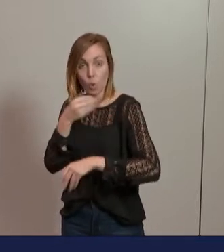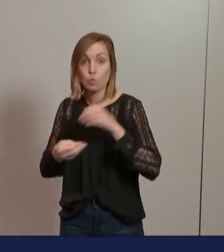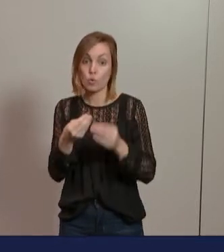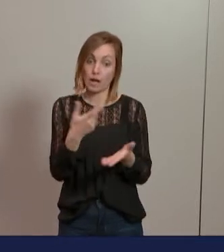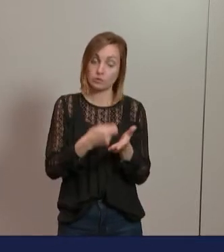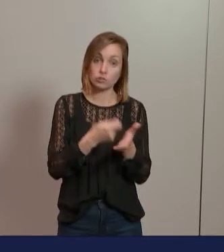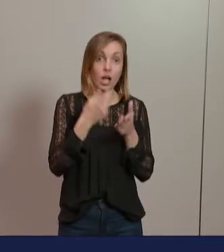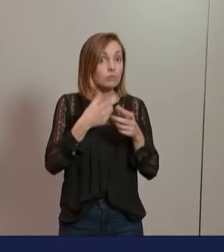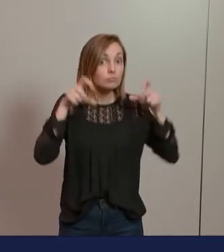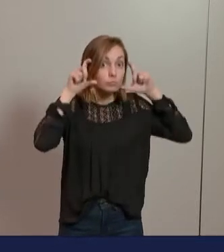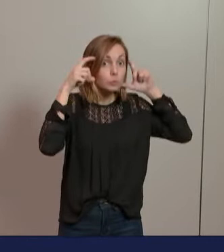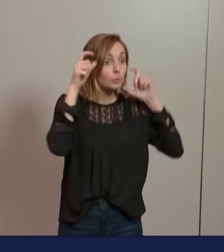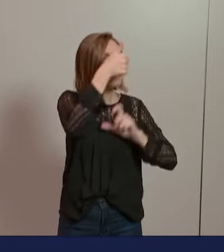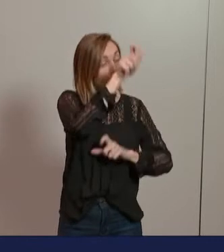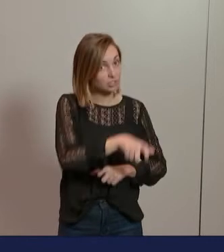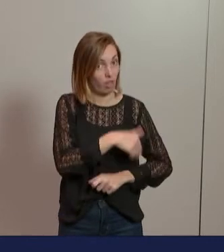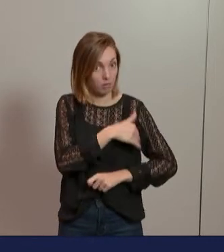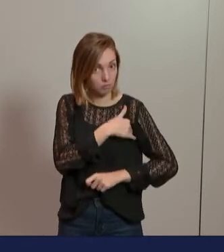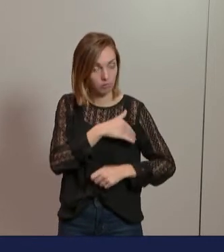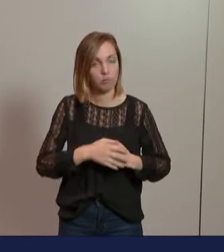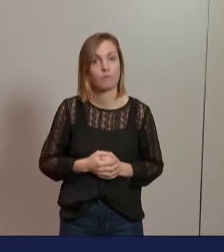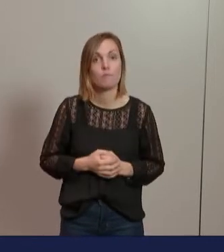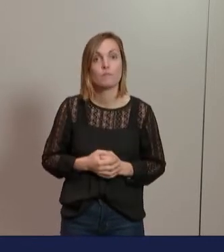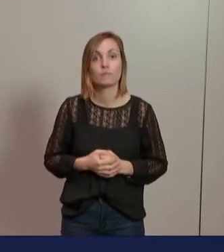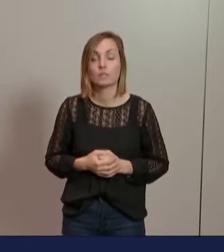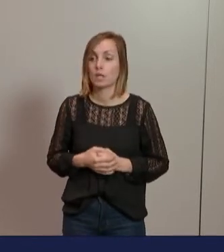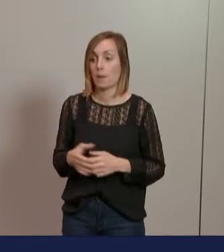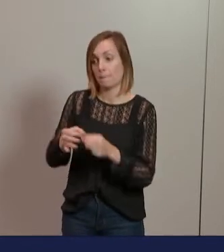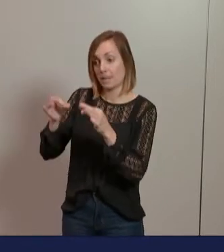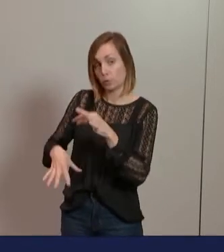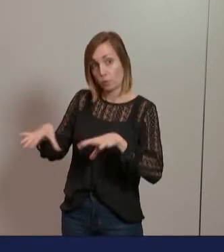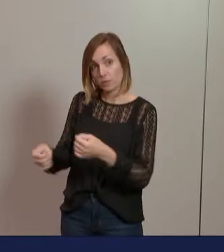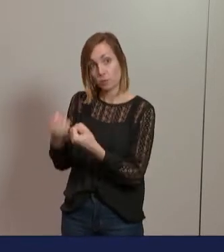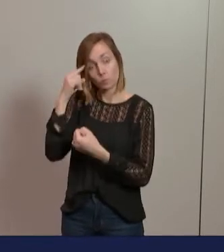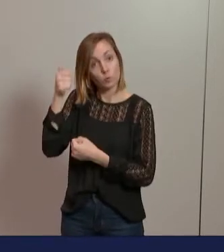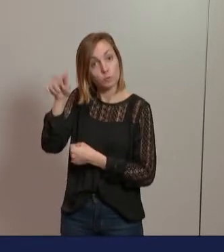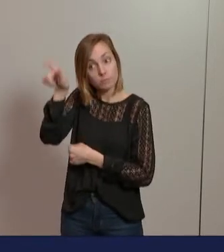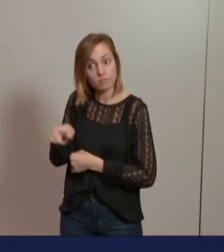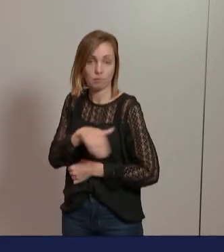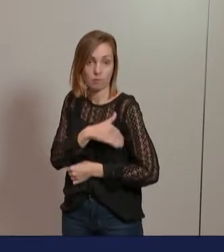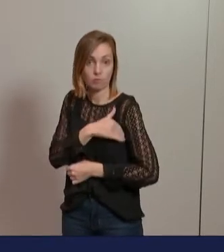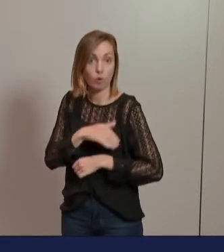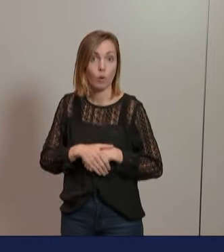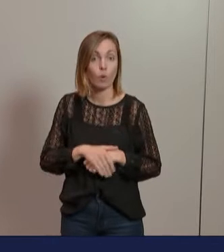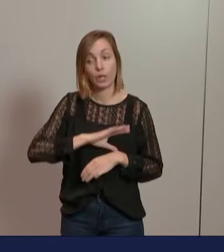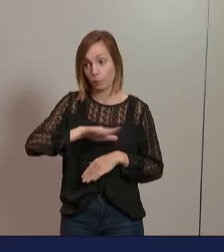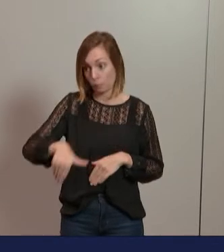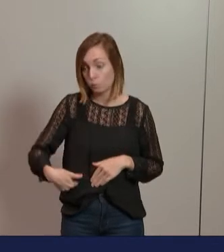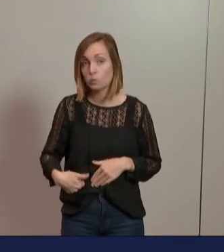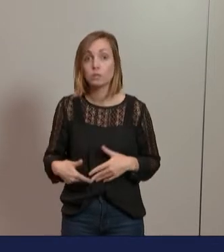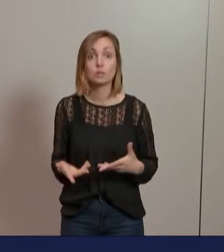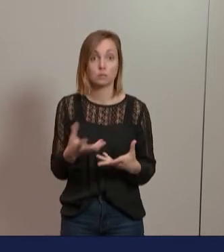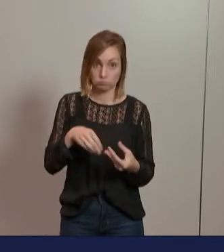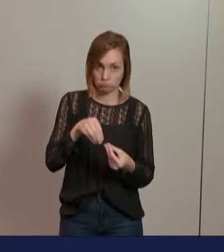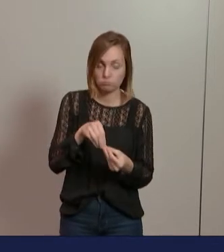au bénéfice d'un agent, la mise en œuvre d'un bilan de compétences pour un agent, et puis, par exemple,